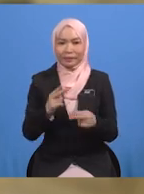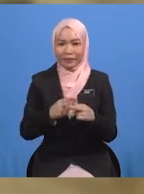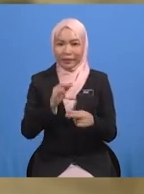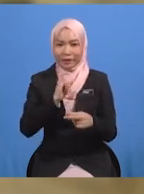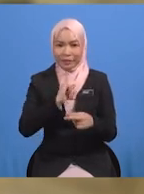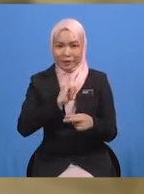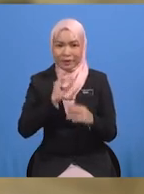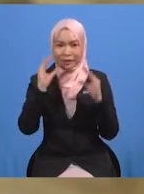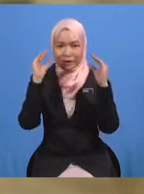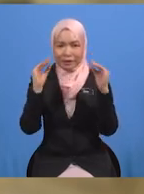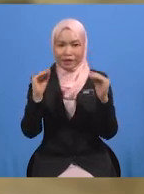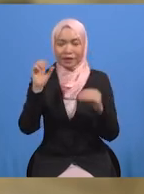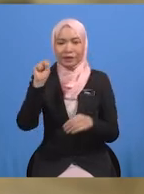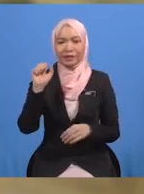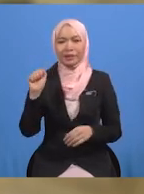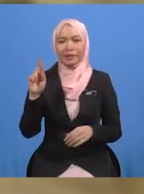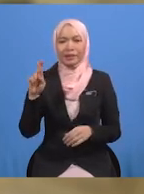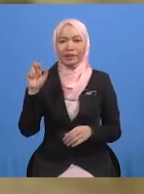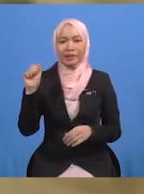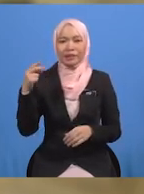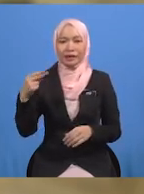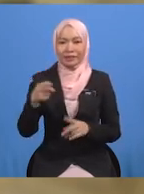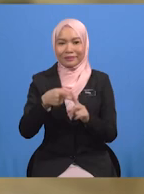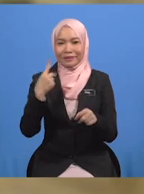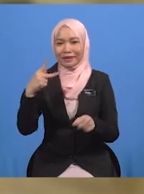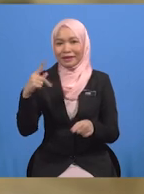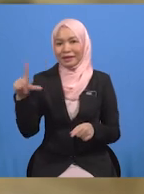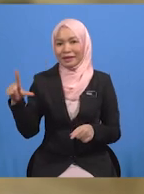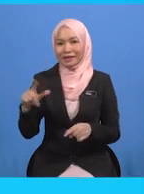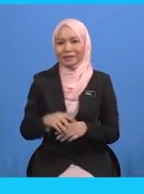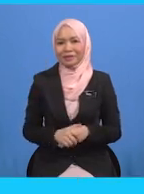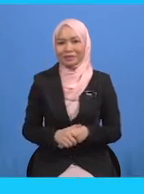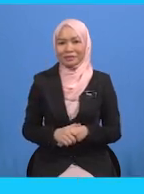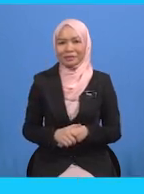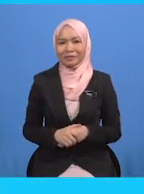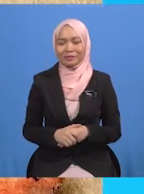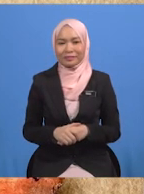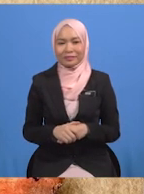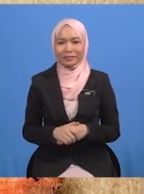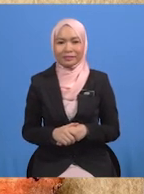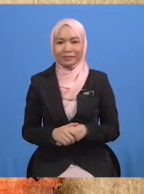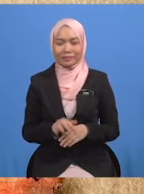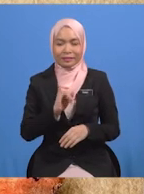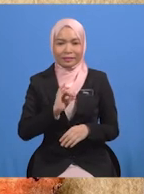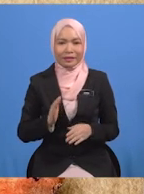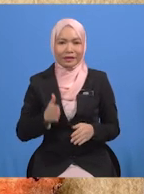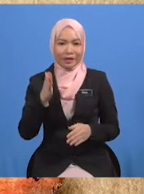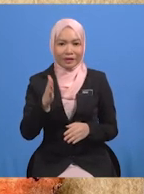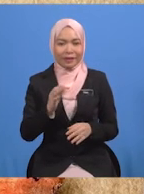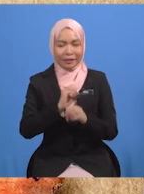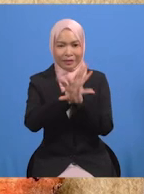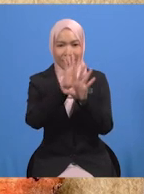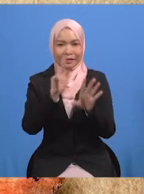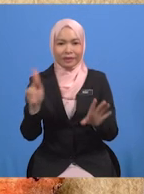Cikgu Sarah dari wilayah Persekutuan Putrajaya. Dalam slot kali ini, cikgu akan menerangkan subjek